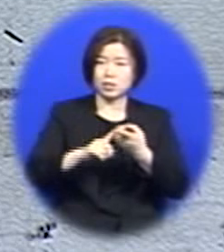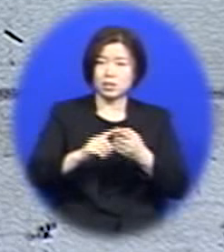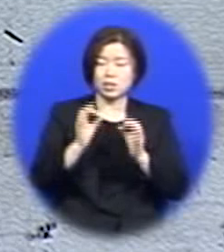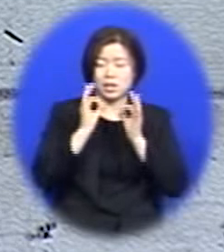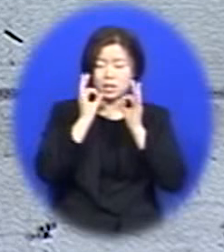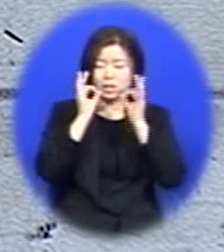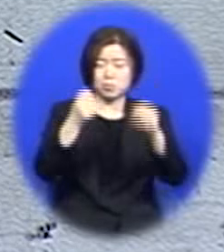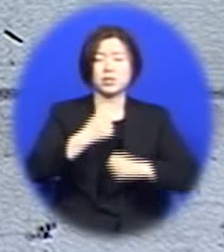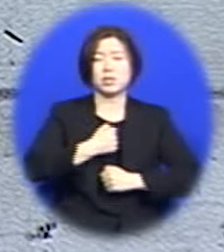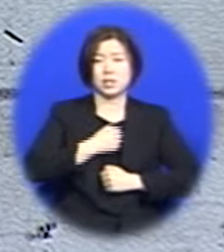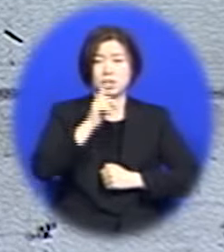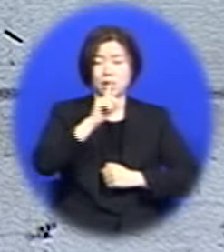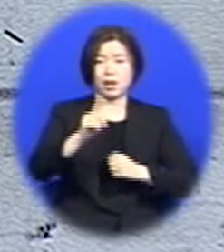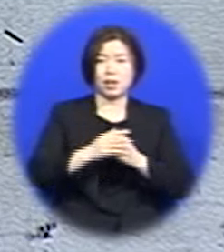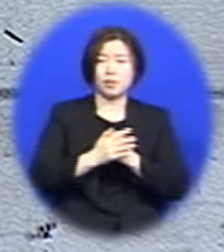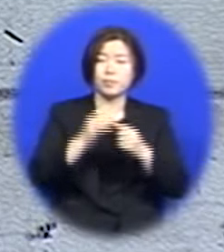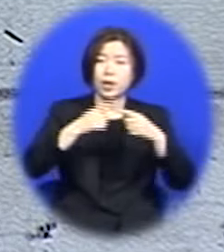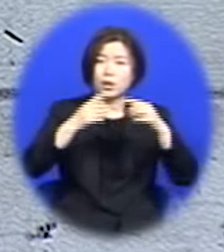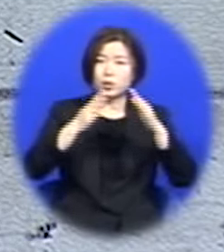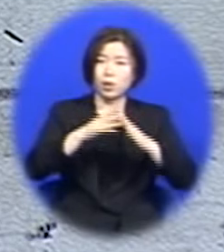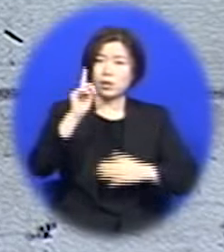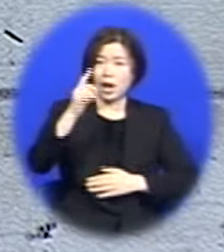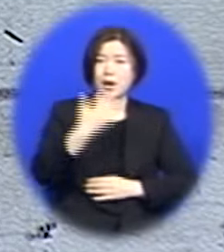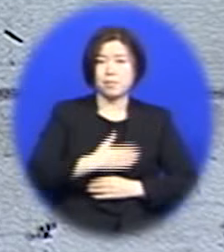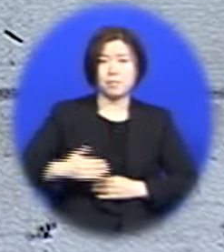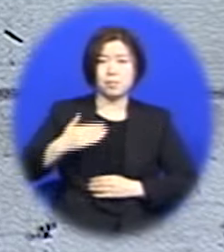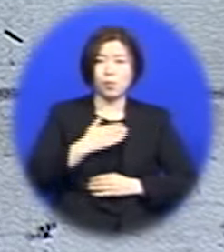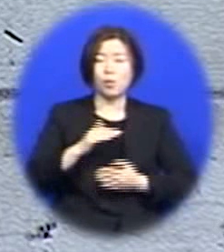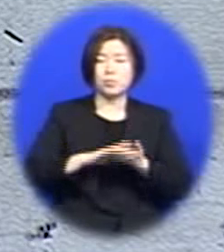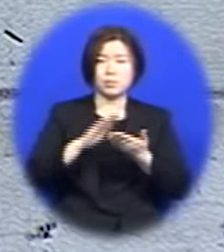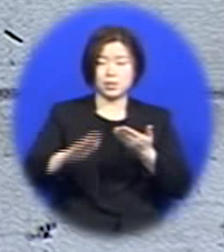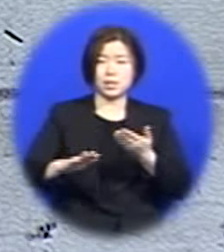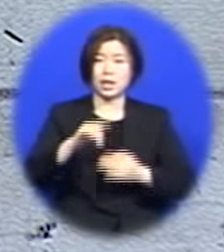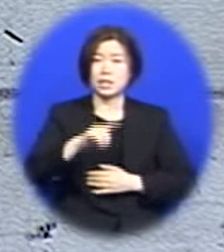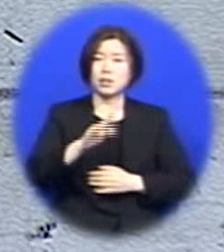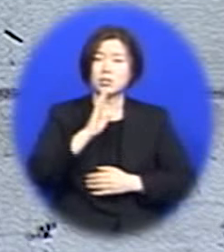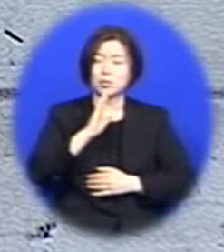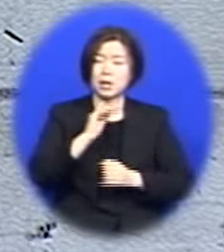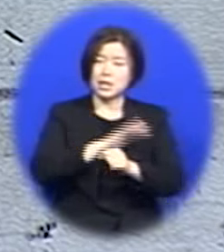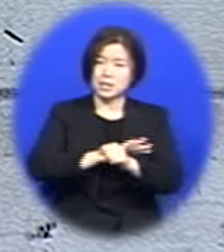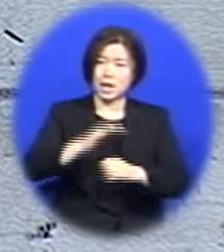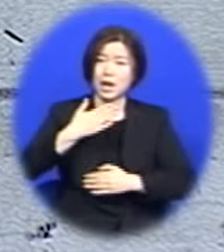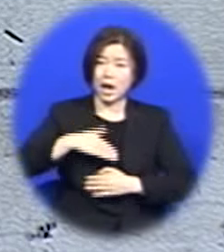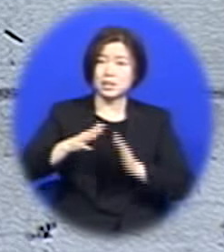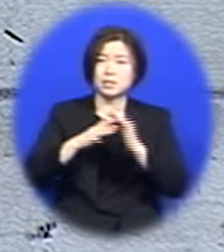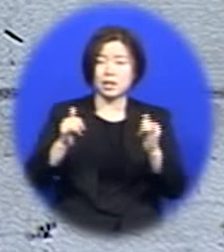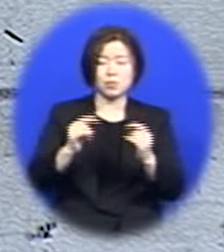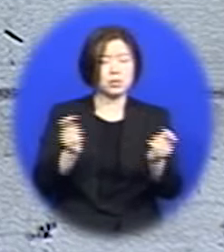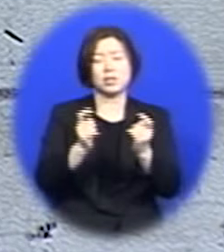교회는 한 몸입니다. 이것을 정말 아는 분들은 싸울 수가 없습니다.